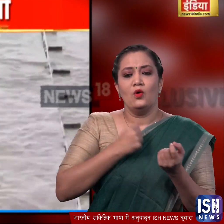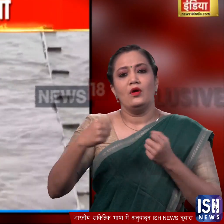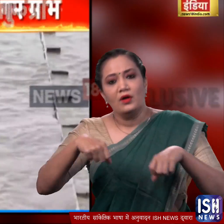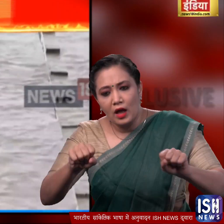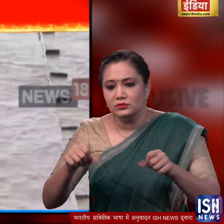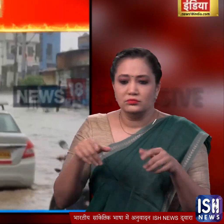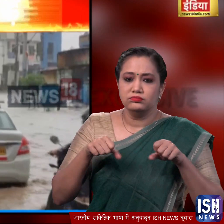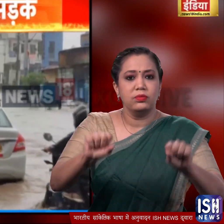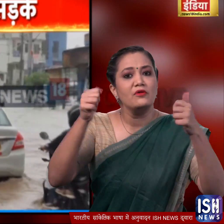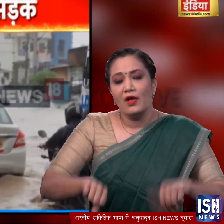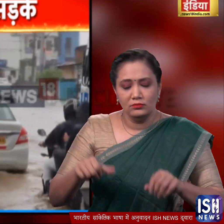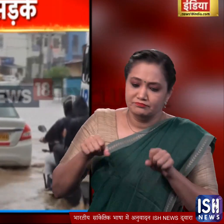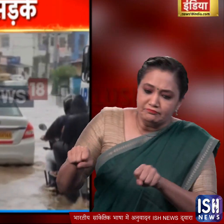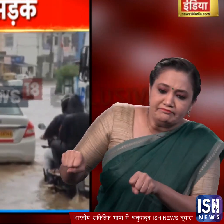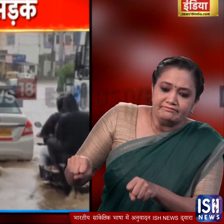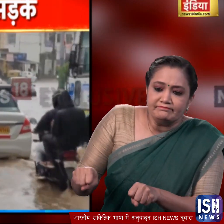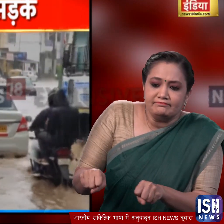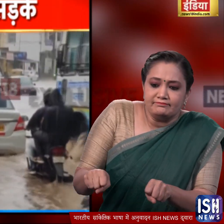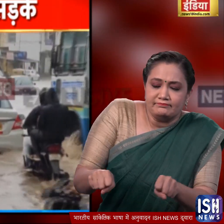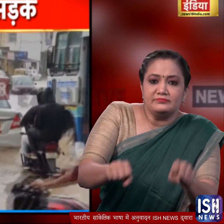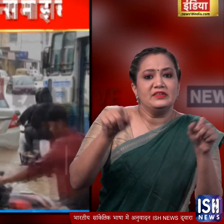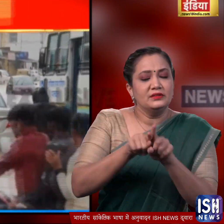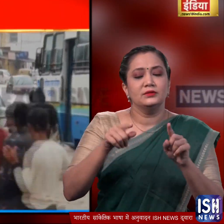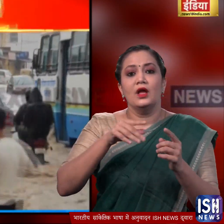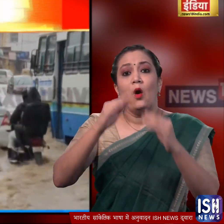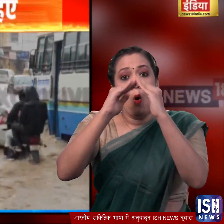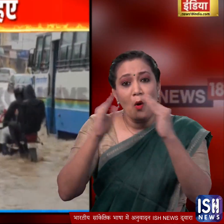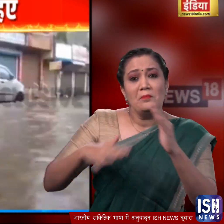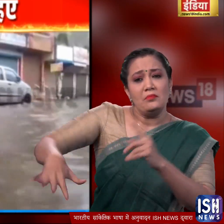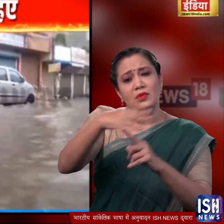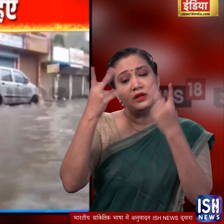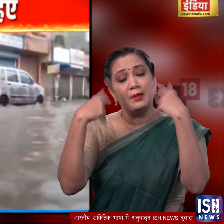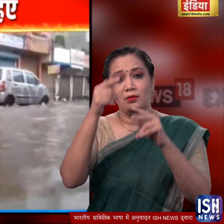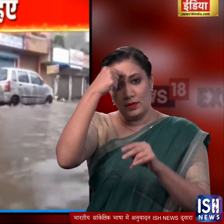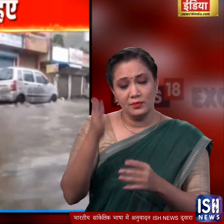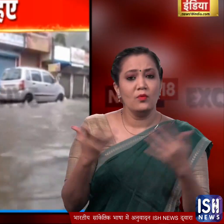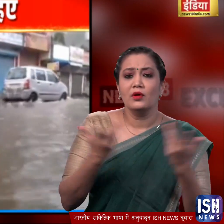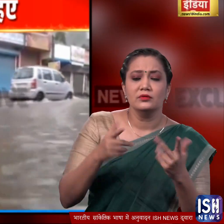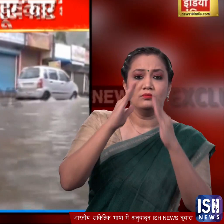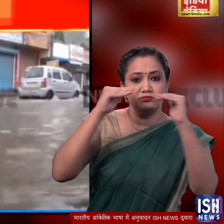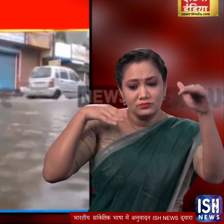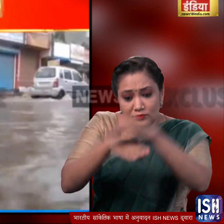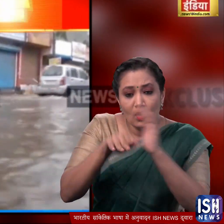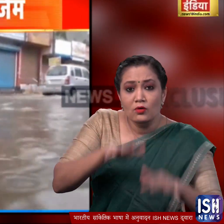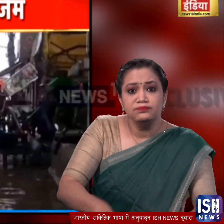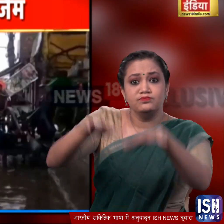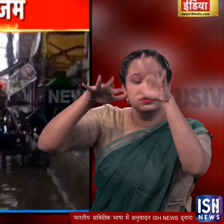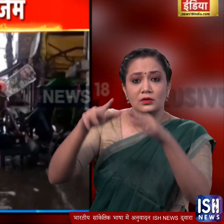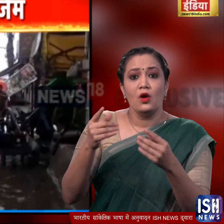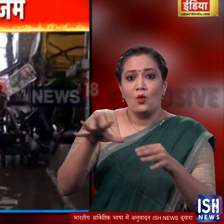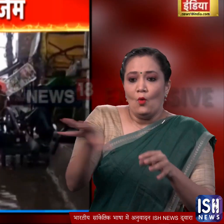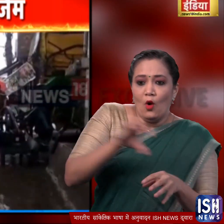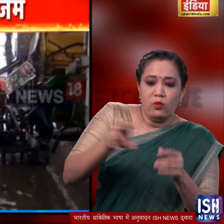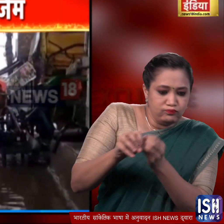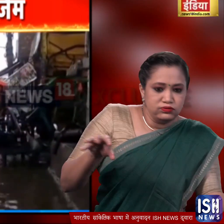को घसीटते दिखाई दिए। इस पानी ने सबसे ज्यादा मुश्किल रिहायशी इलाकों में खड़ी कर दी। वहां तो लोगों के घरों में इतना पानी भर गया कि पंप की